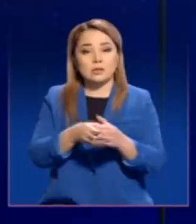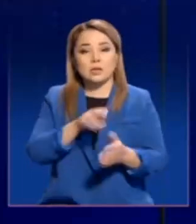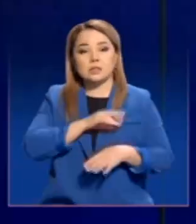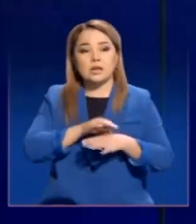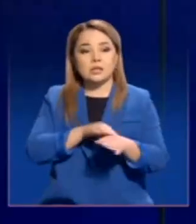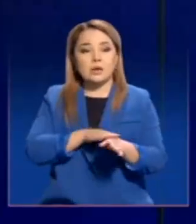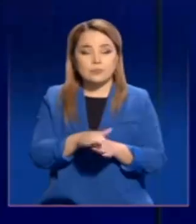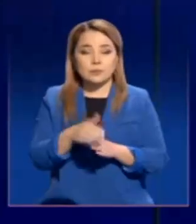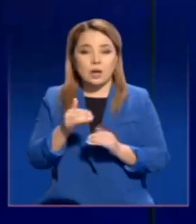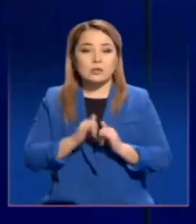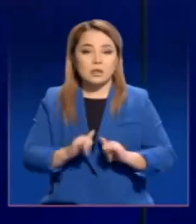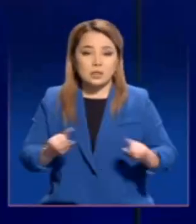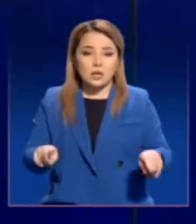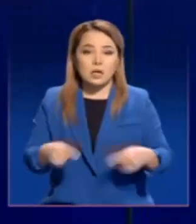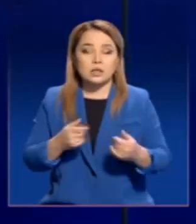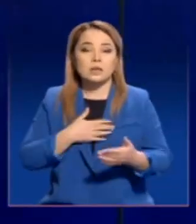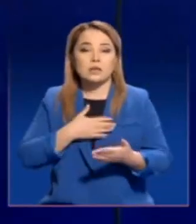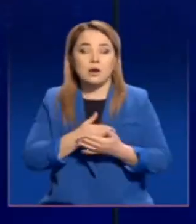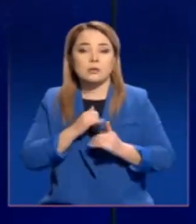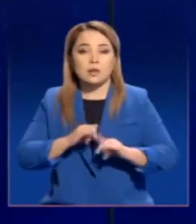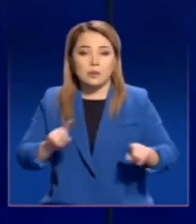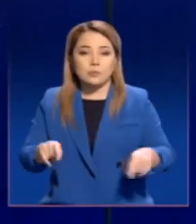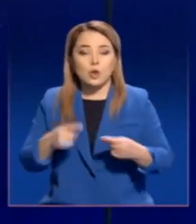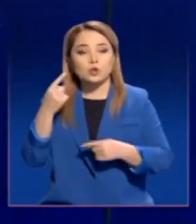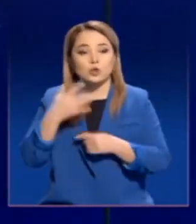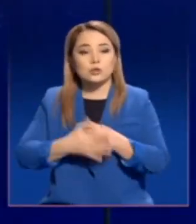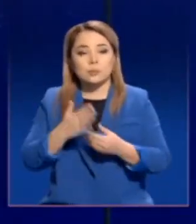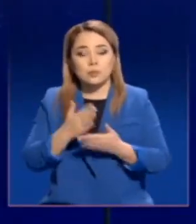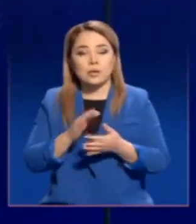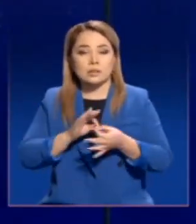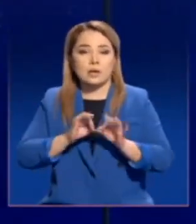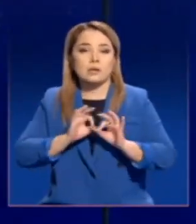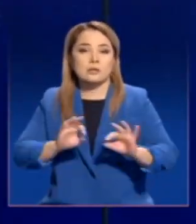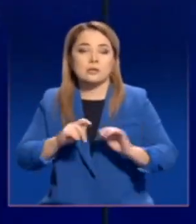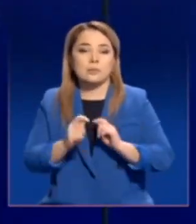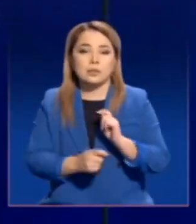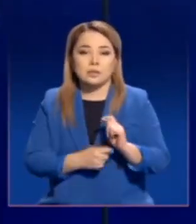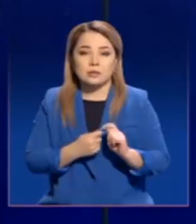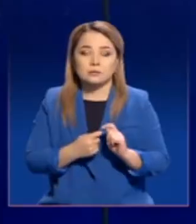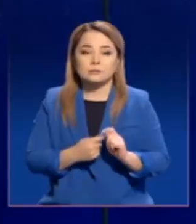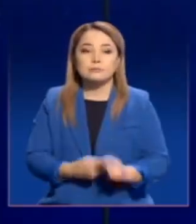мен серіктестікті кеңейтуге талпынысы да түсінікті. Ақырке Бектастың материалы.